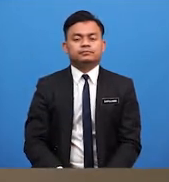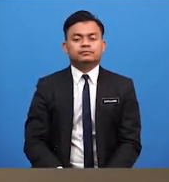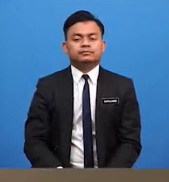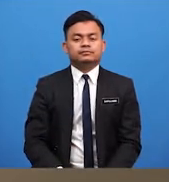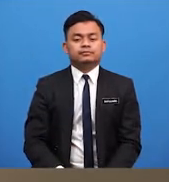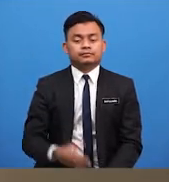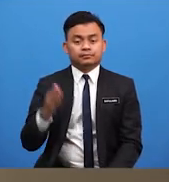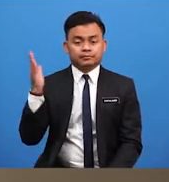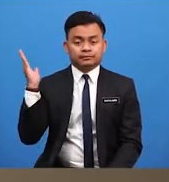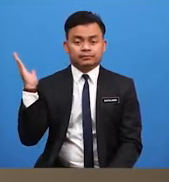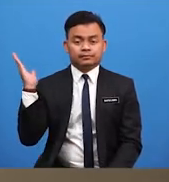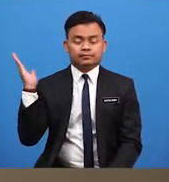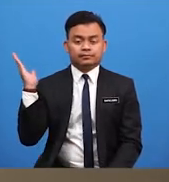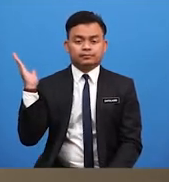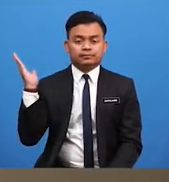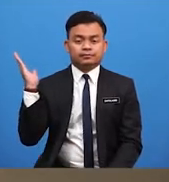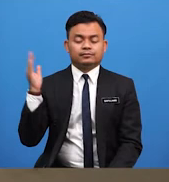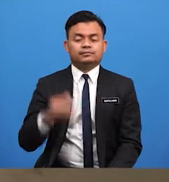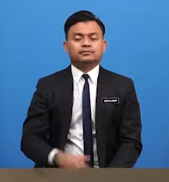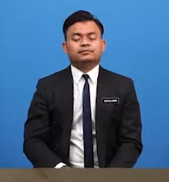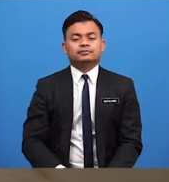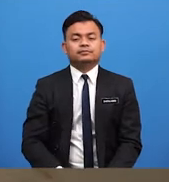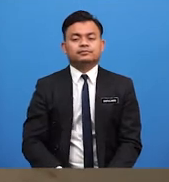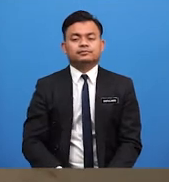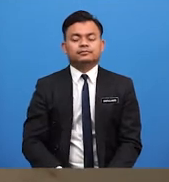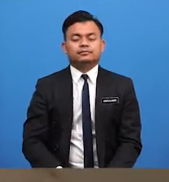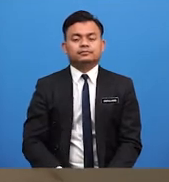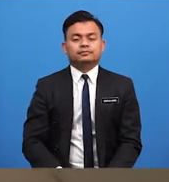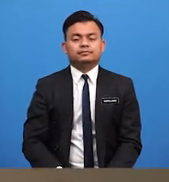100 ml santan pekat,